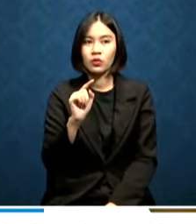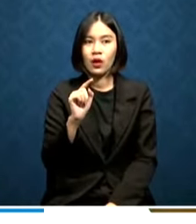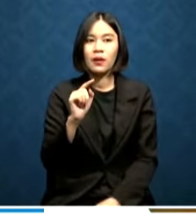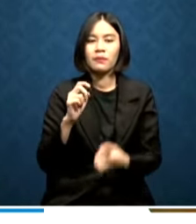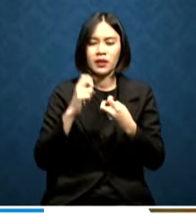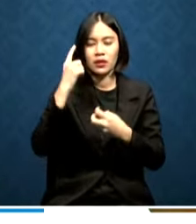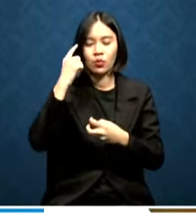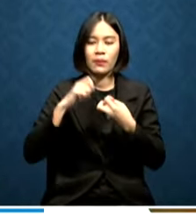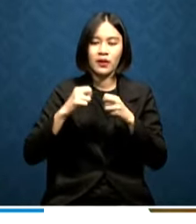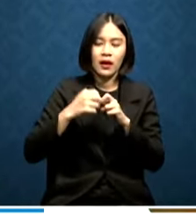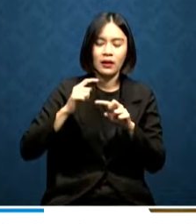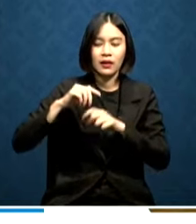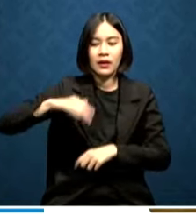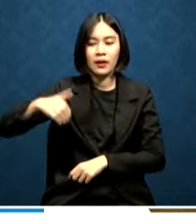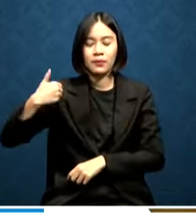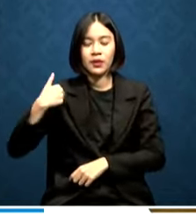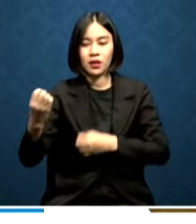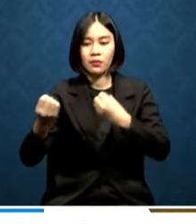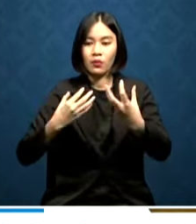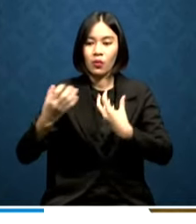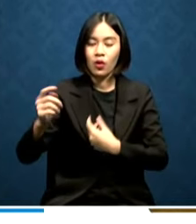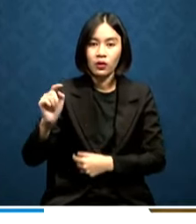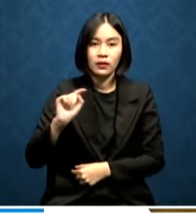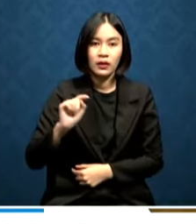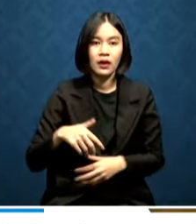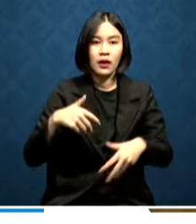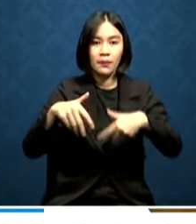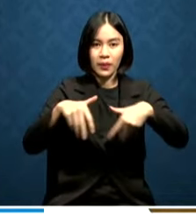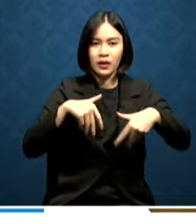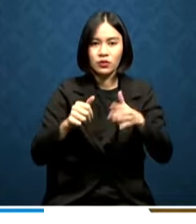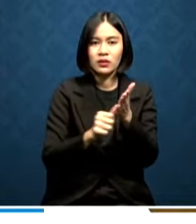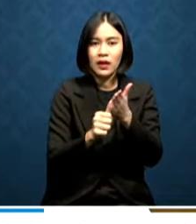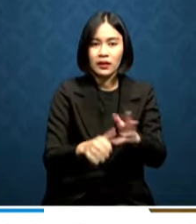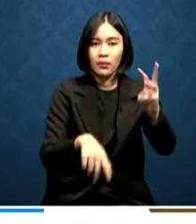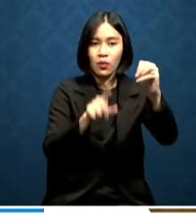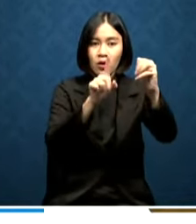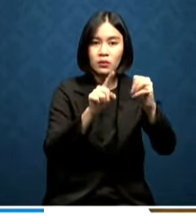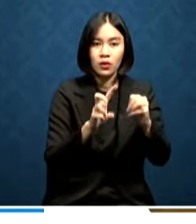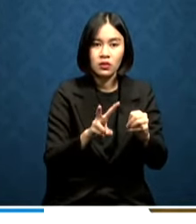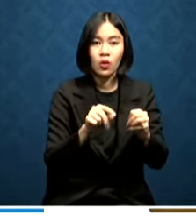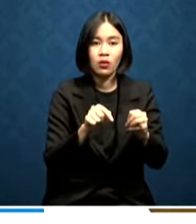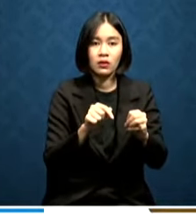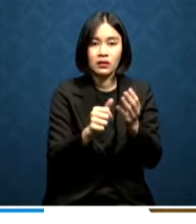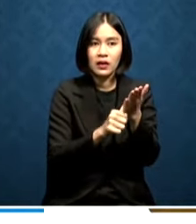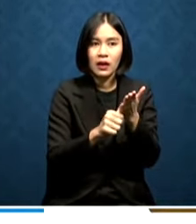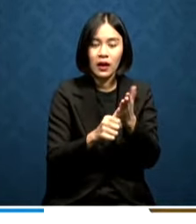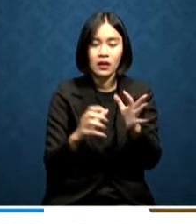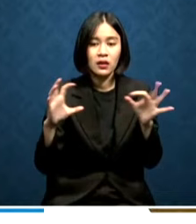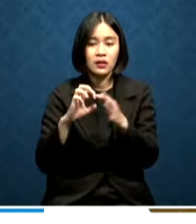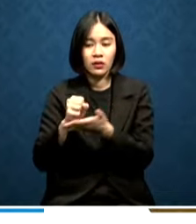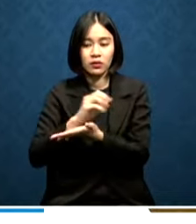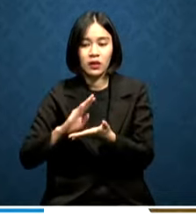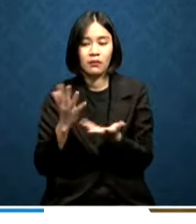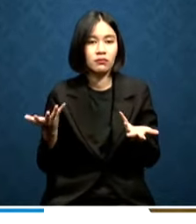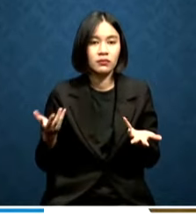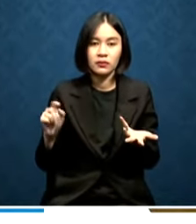ตามขึ้นมากลายเป็นว่าเขาจะบอกว่าจะมีคนอ้างว่าเอ้าประชาชนก็ให้แก้หมวด1หมวด2แล้วจะไปเกี่ยวสาบันอีกเหร